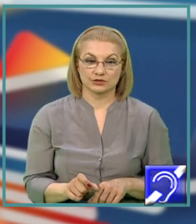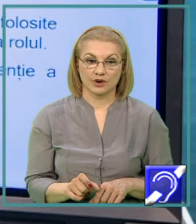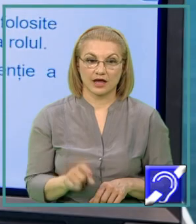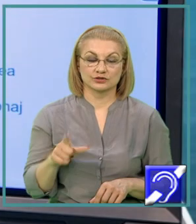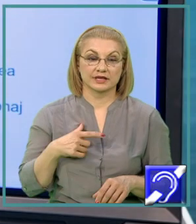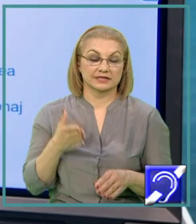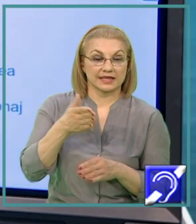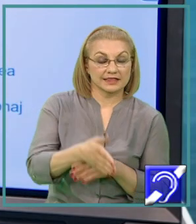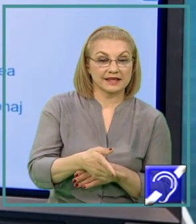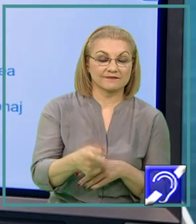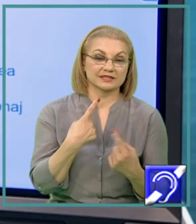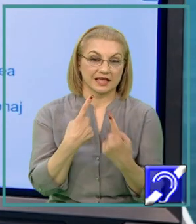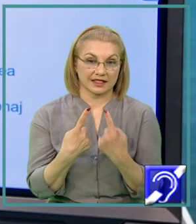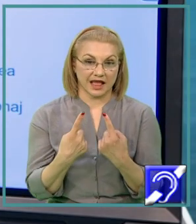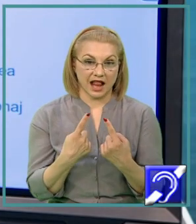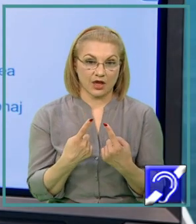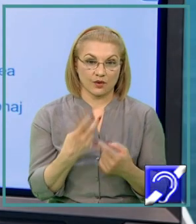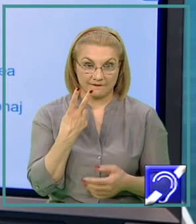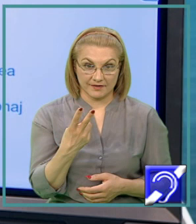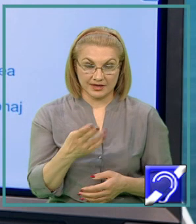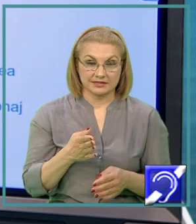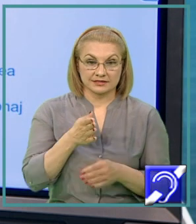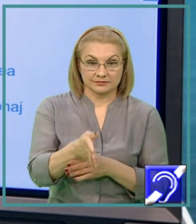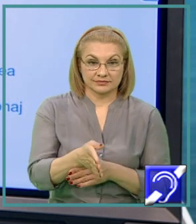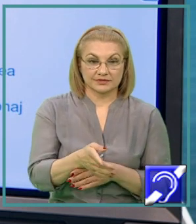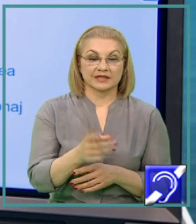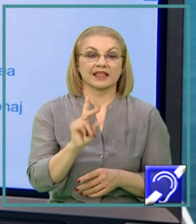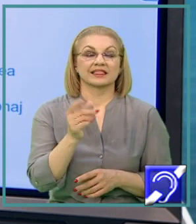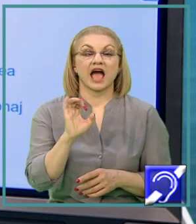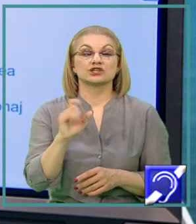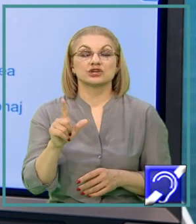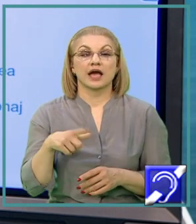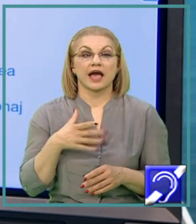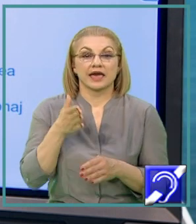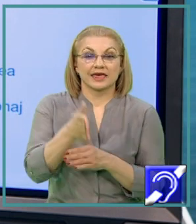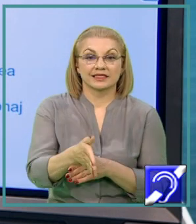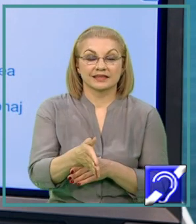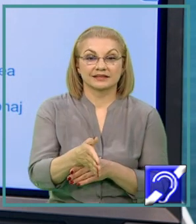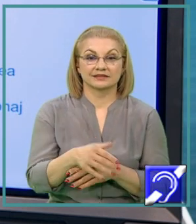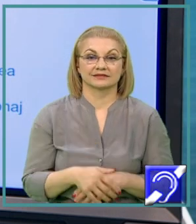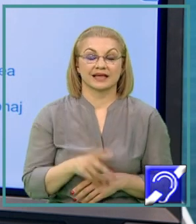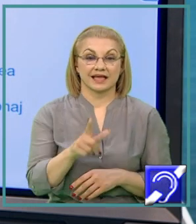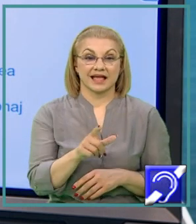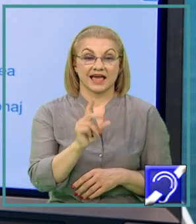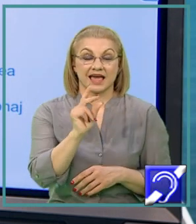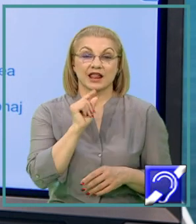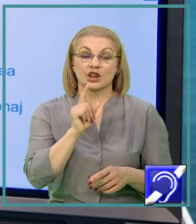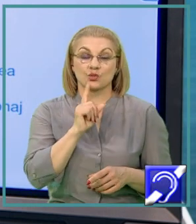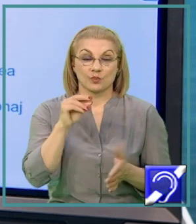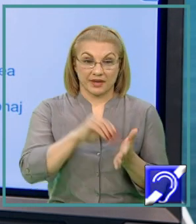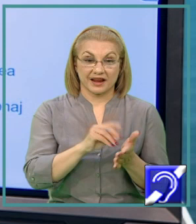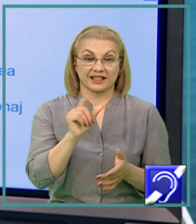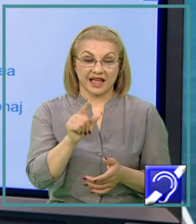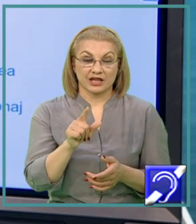în dialog. Uitați aici, Dacia intrând, da? Dacia ține locul liniei de dialog cu care voi